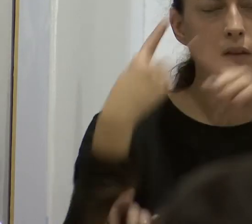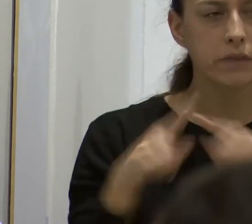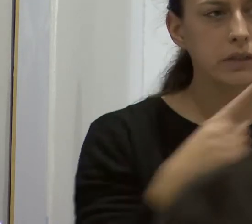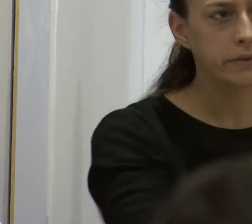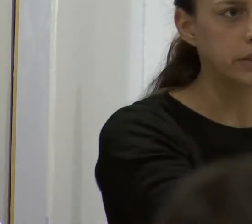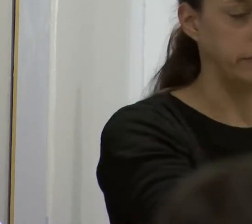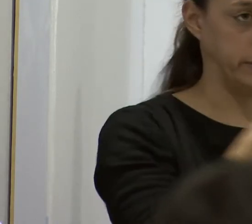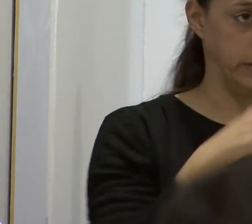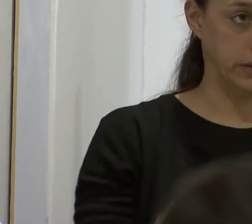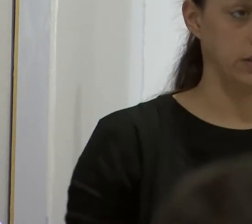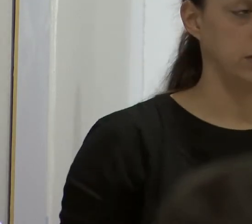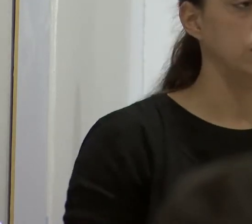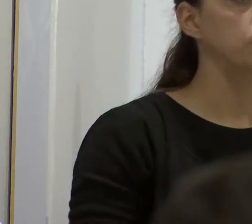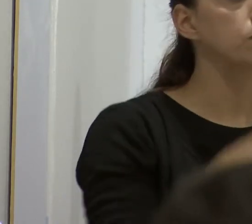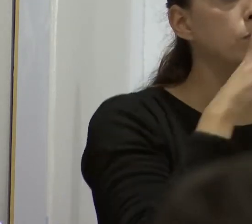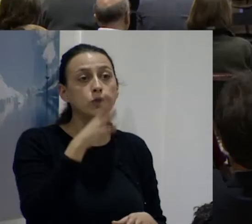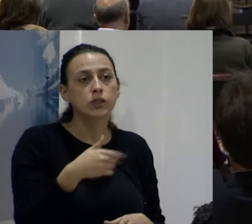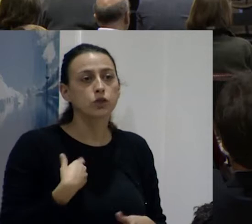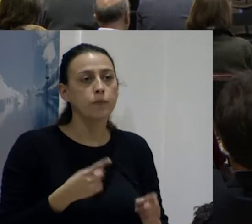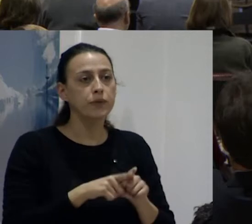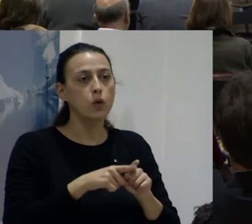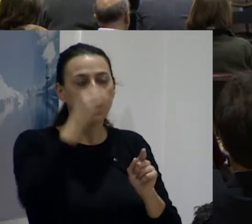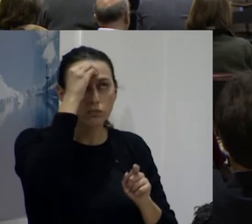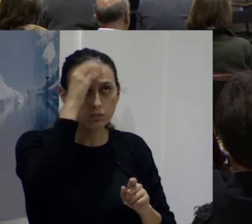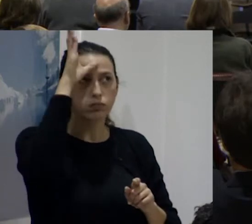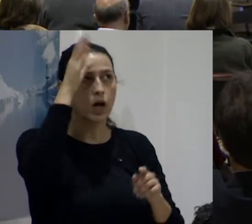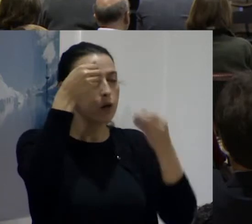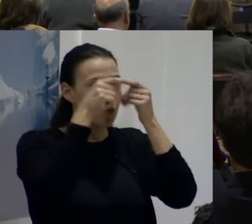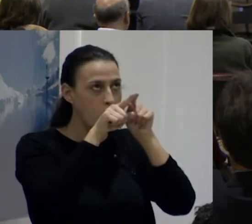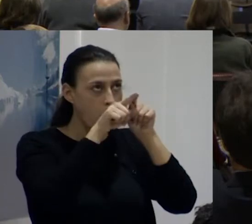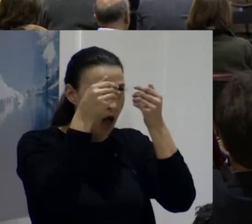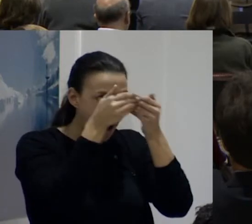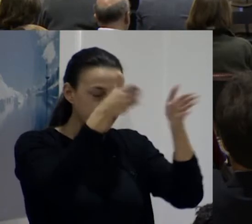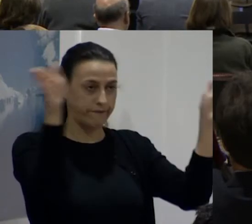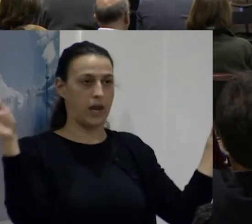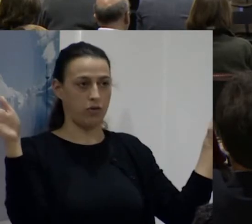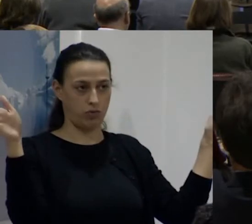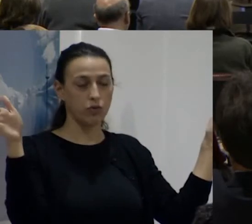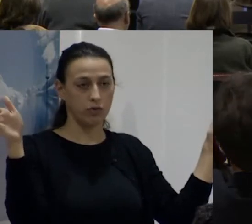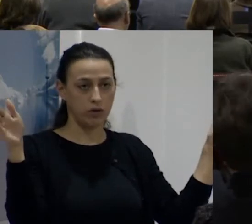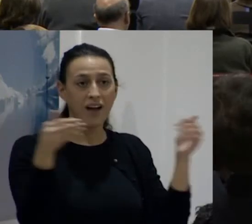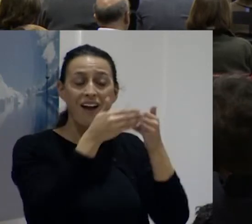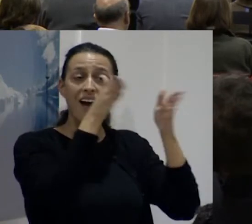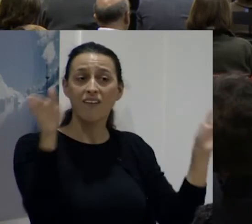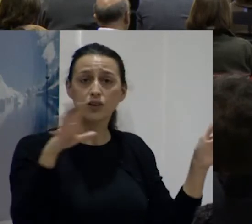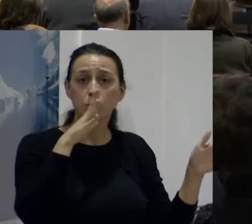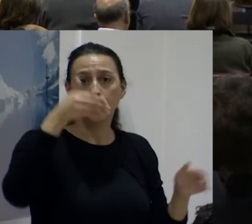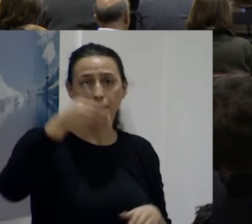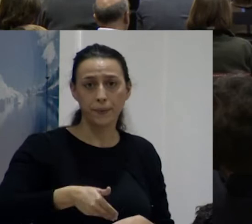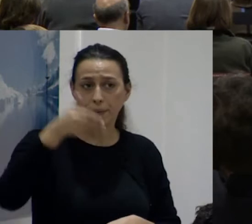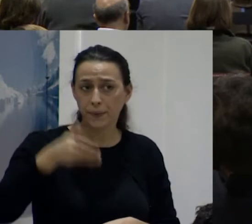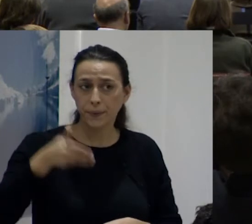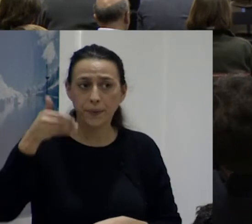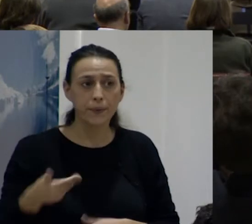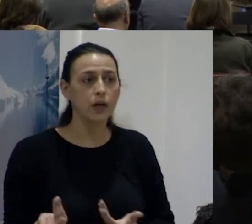Un saber molt variable, molt obert, obert a les circumstàncies i als temperaments de